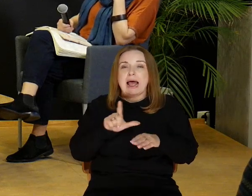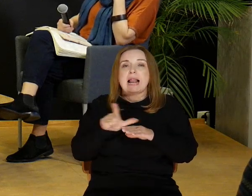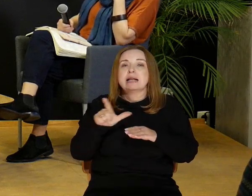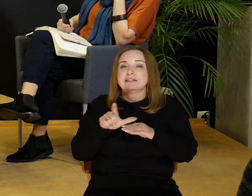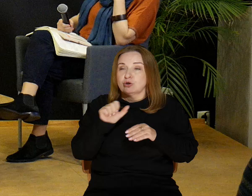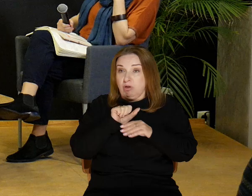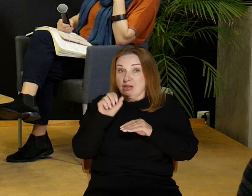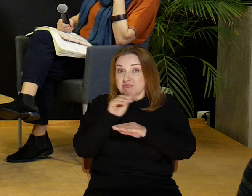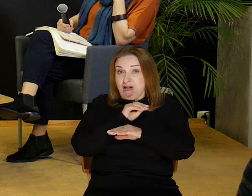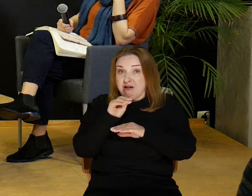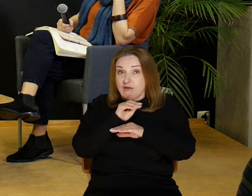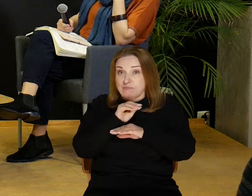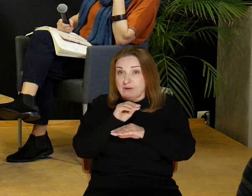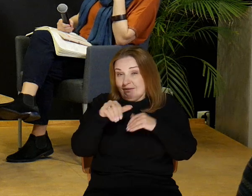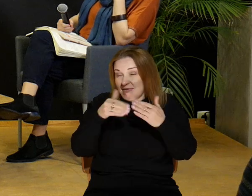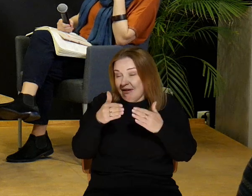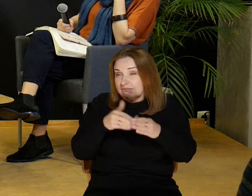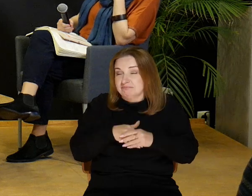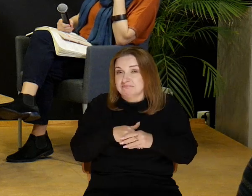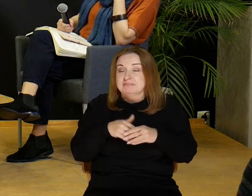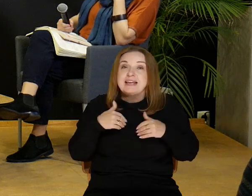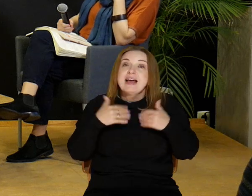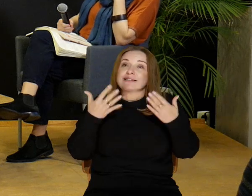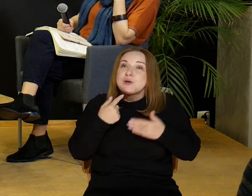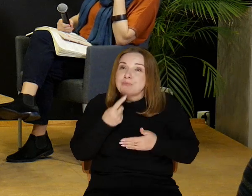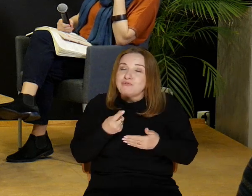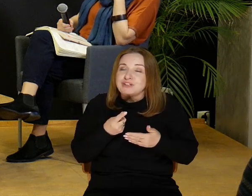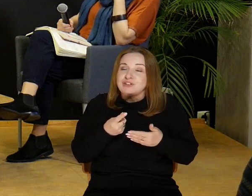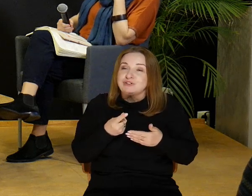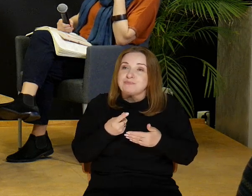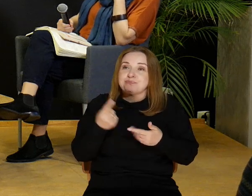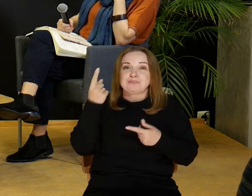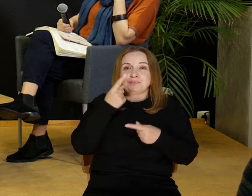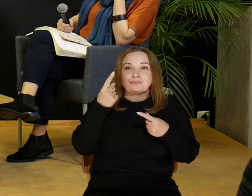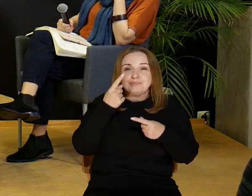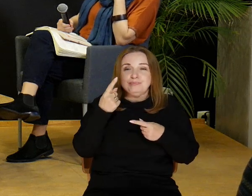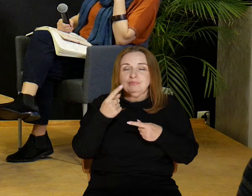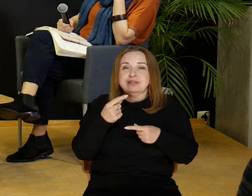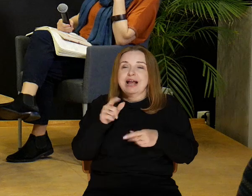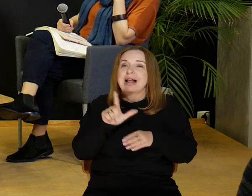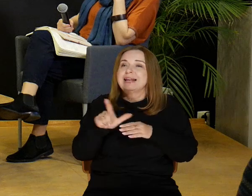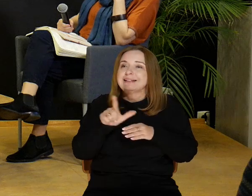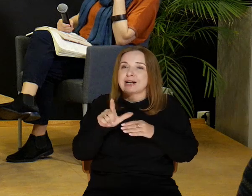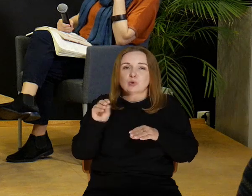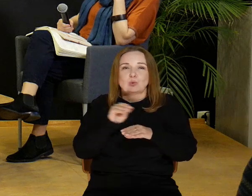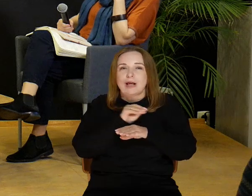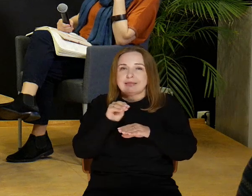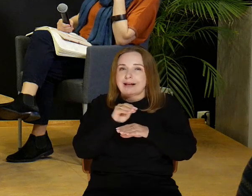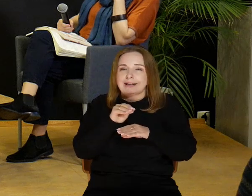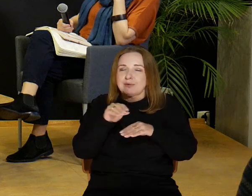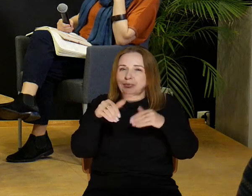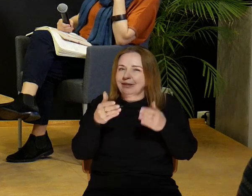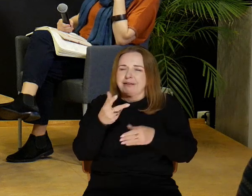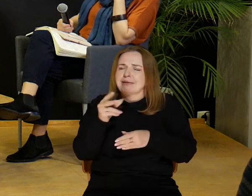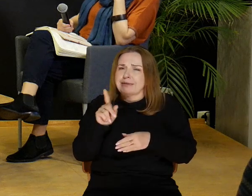być terapeutyczna, to ja bym chciała powiedzieć coś takiego, że myślę, że sama literatura nie, ale